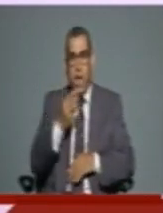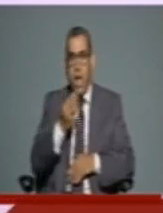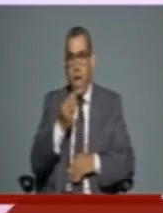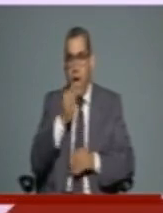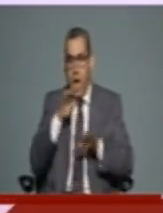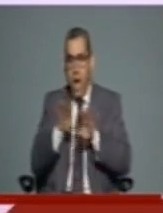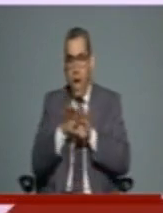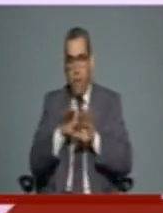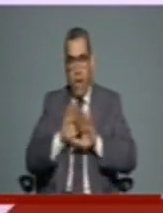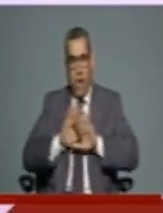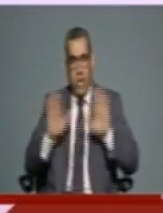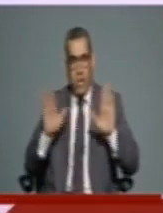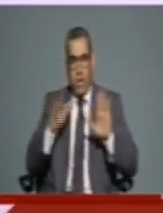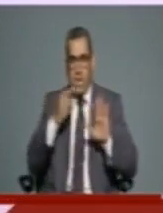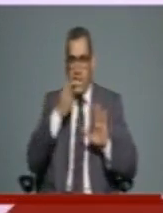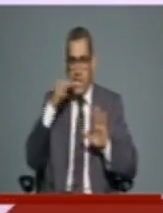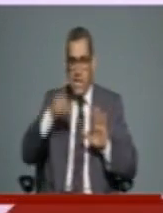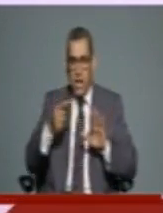في هذا العام